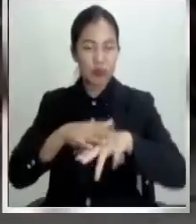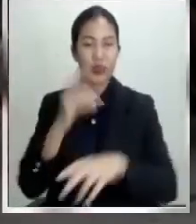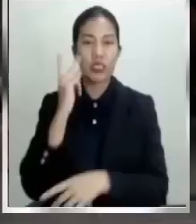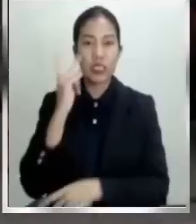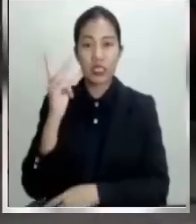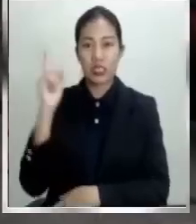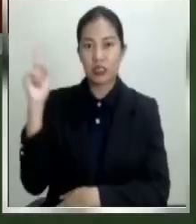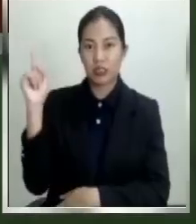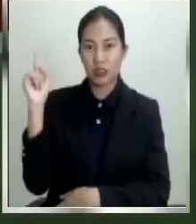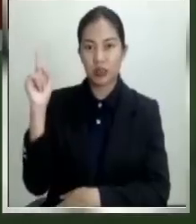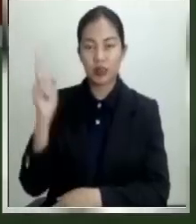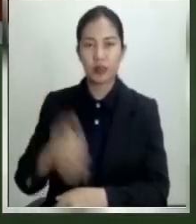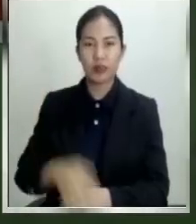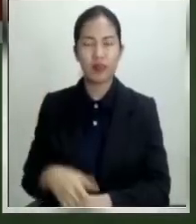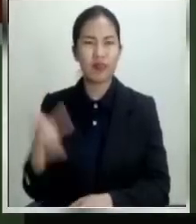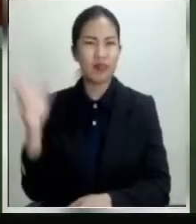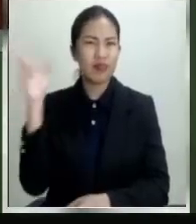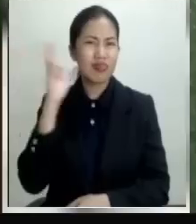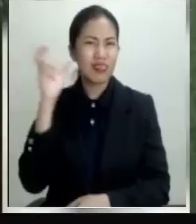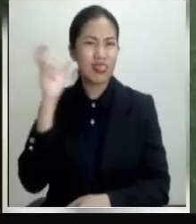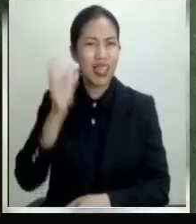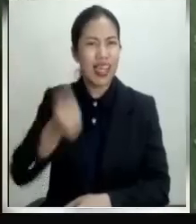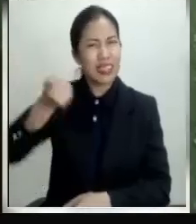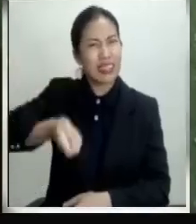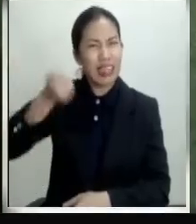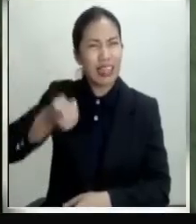Pag narinig nyo na ang tunog na ito,